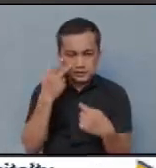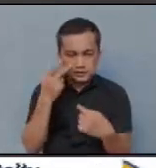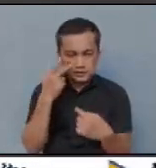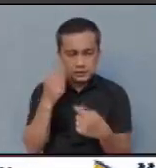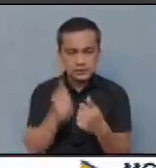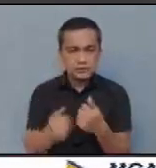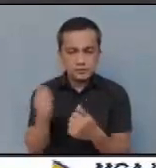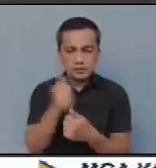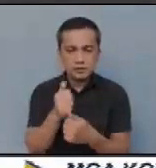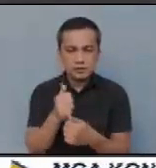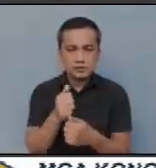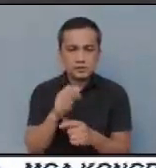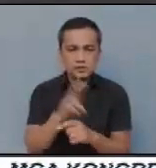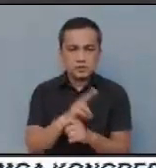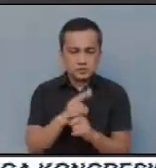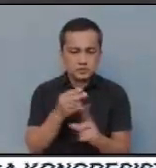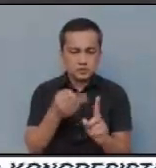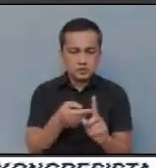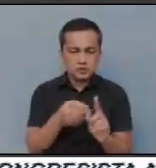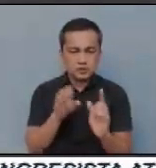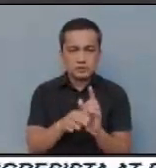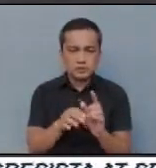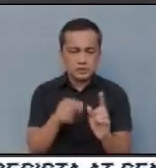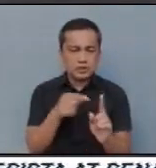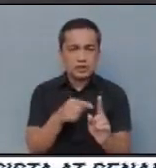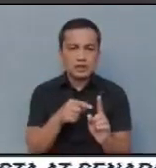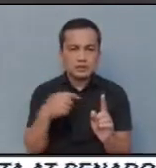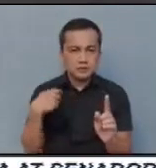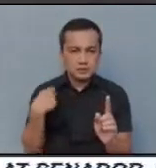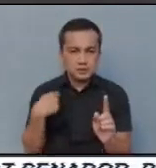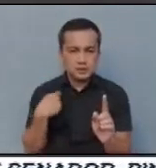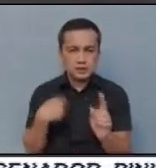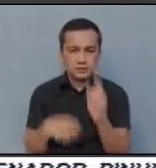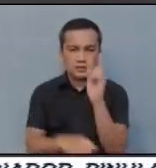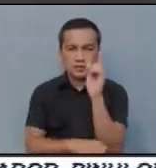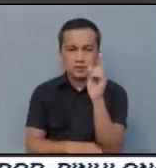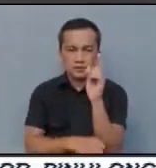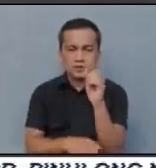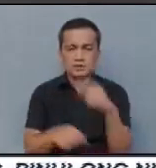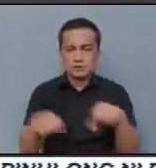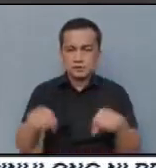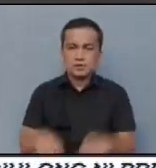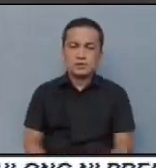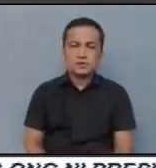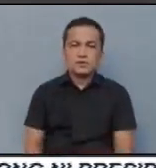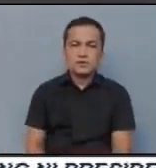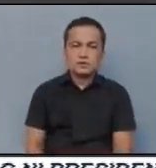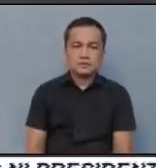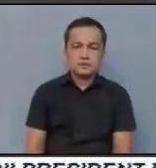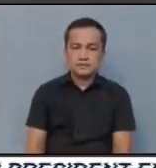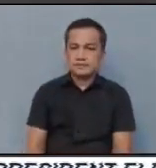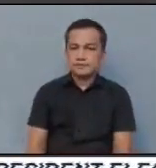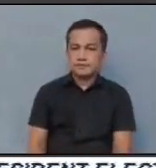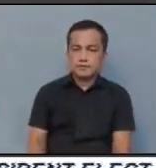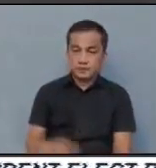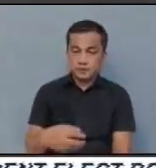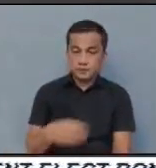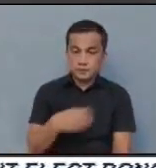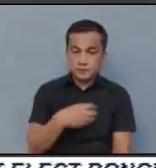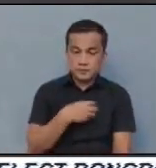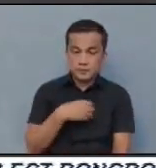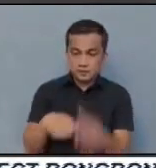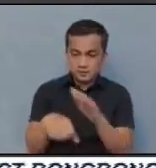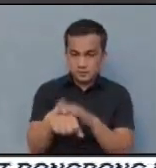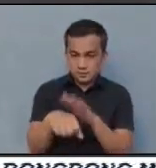kung ginagamit ng mga criminal gang ang binata sa pagnanakaw ng mga motor. Nagpaalala ang pulisya sa mga kabataan na